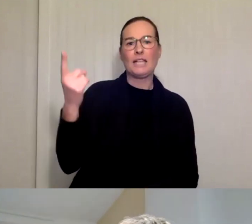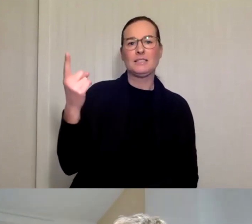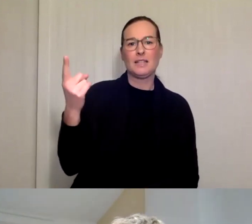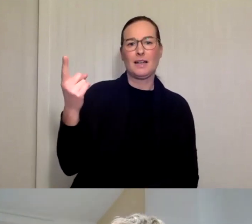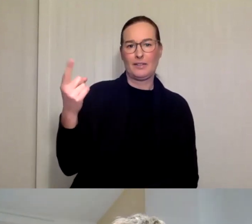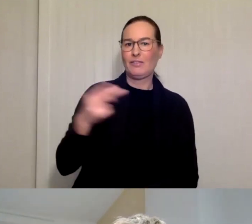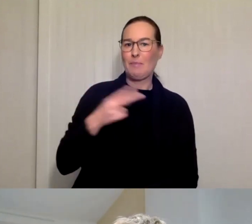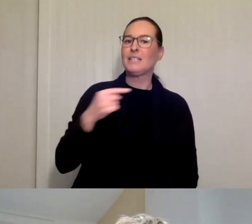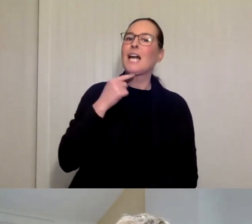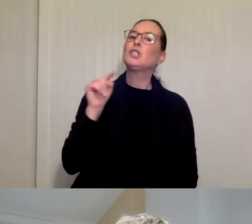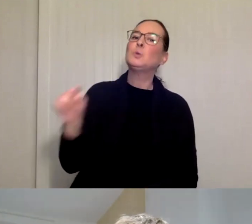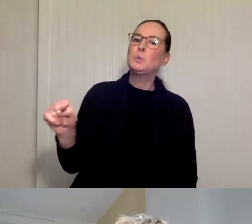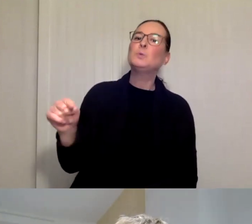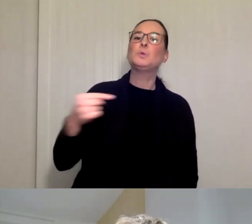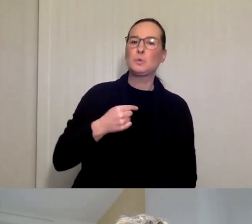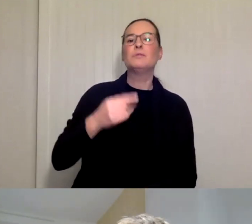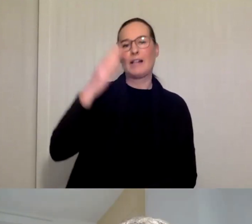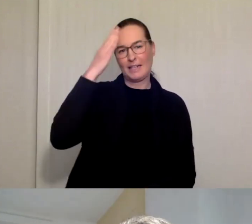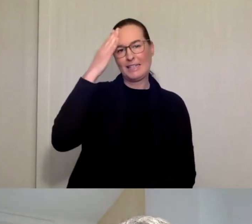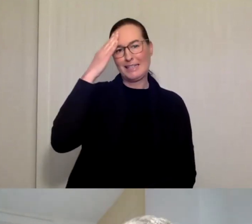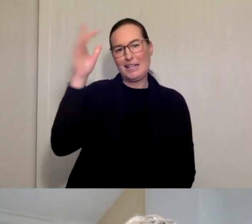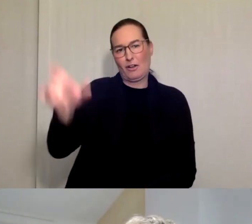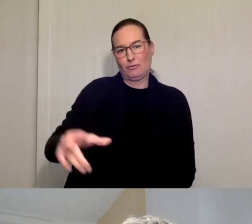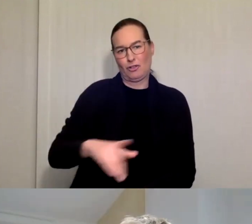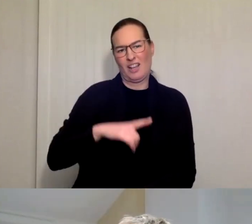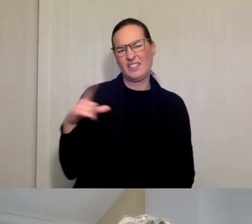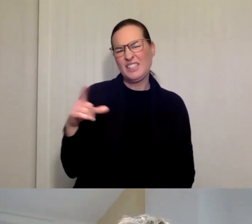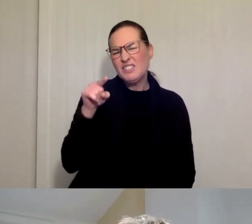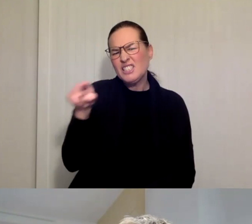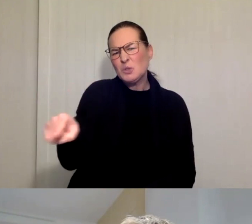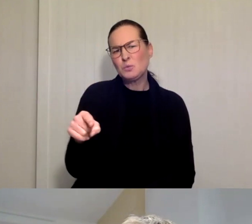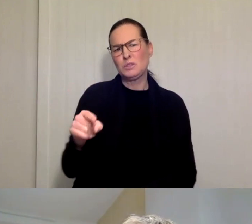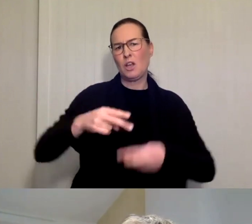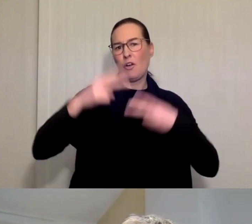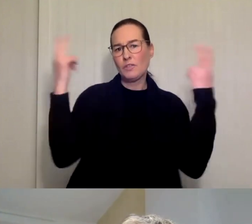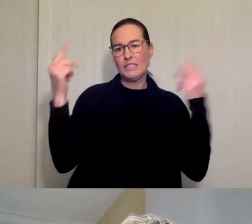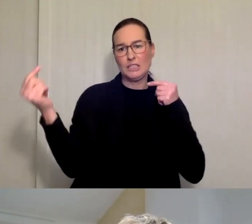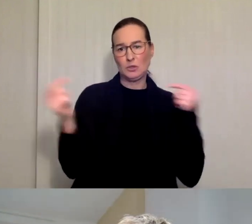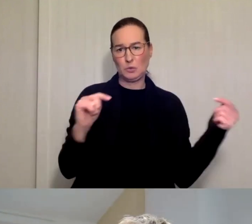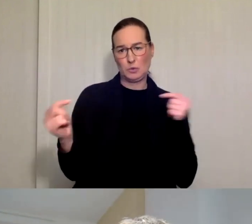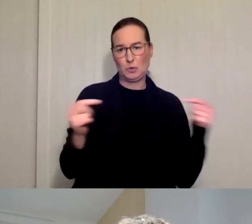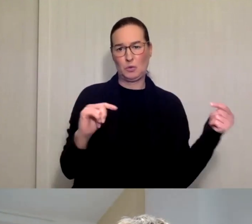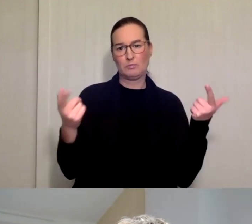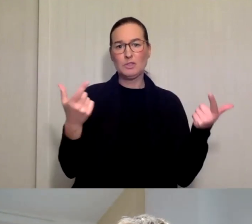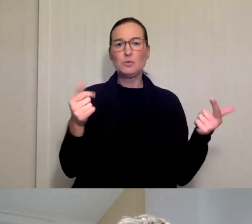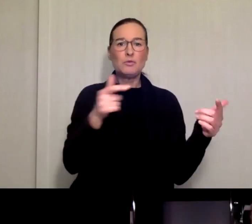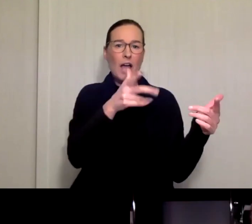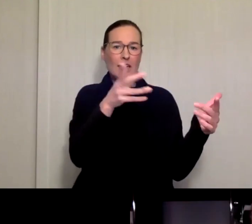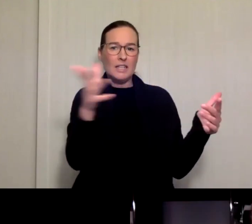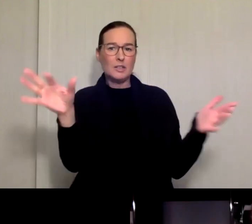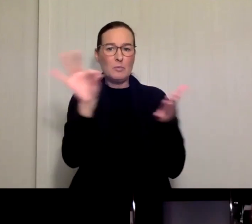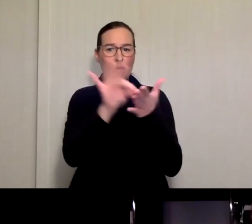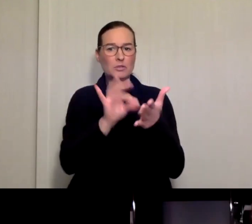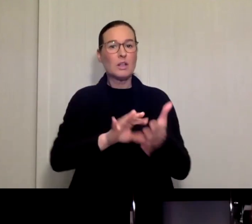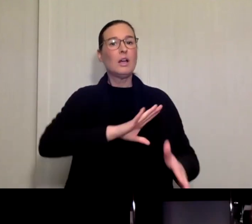daher halte ich das auch jetzt in der Runde durch. Wie siehst du die öffentliche Debatte? Bist du an bestimmten Punkten erleichtert über die